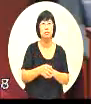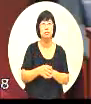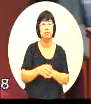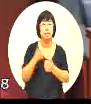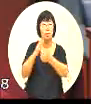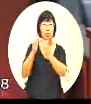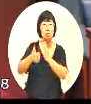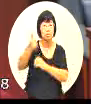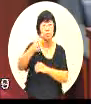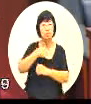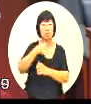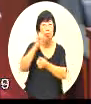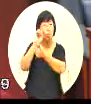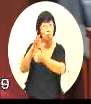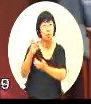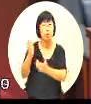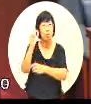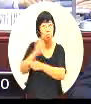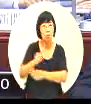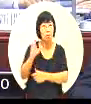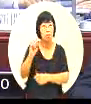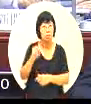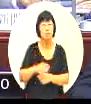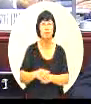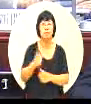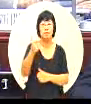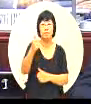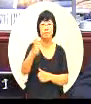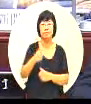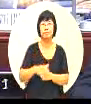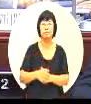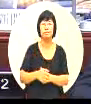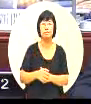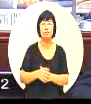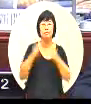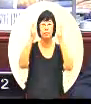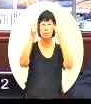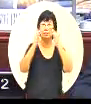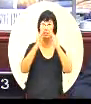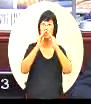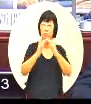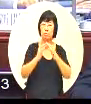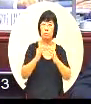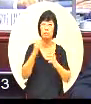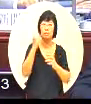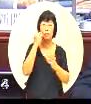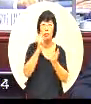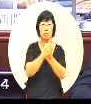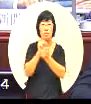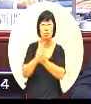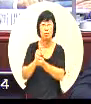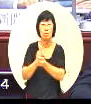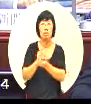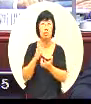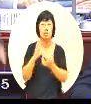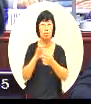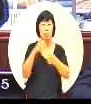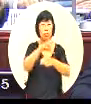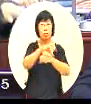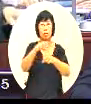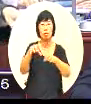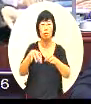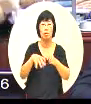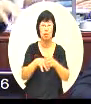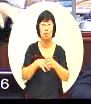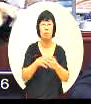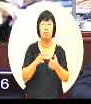你同不同意本席的看法？ 谢谢。高雄市对任何的一个环境影响评估都不